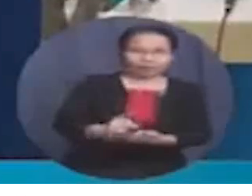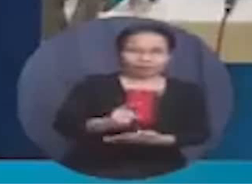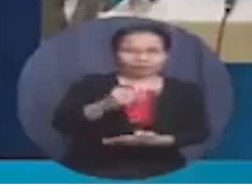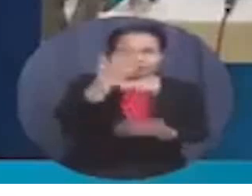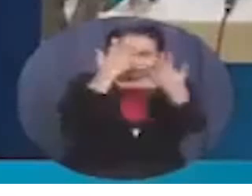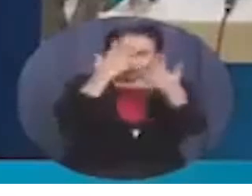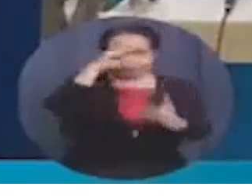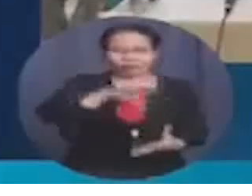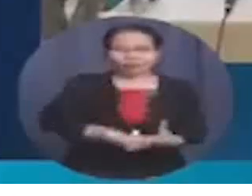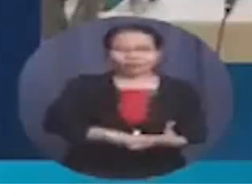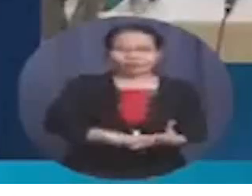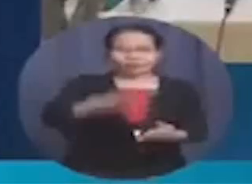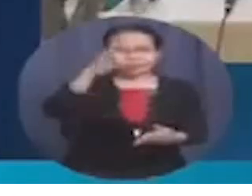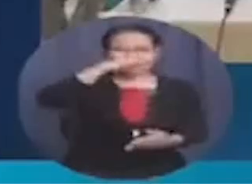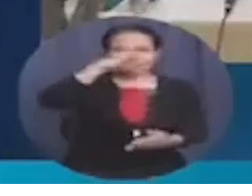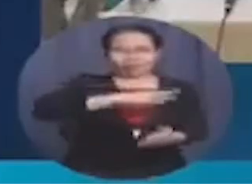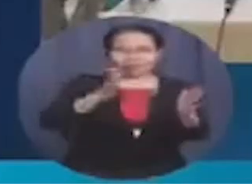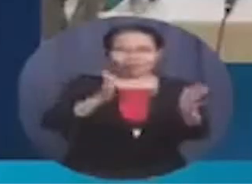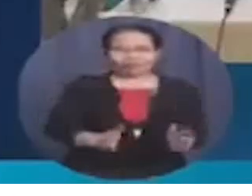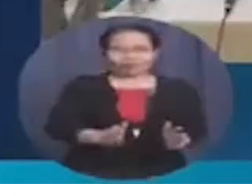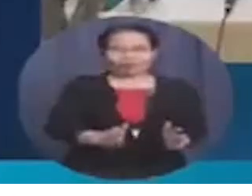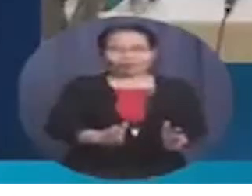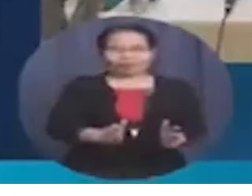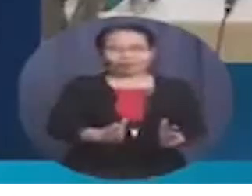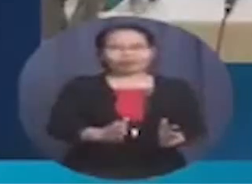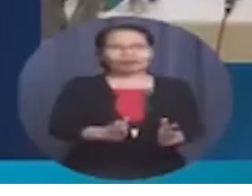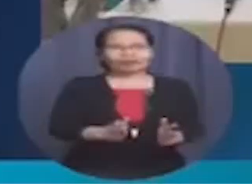Nakakalungkot. May pinaniniwalaan ng mga Pilipino